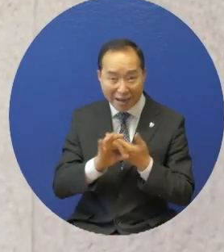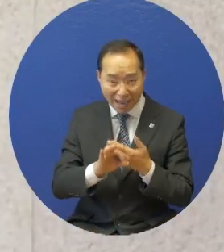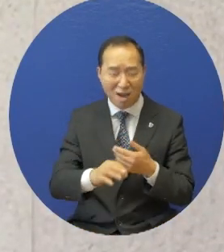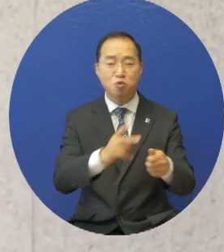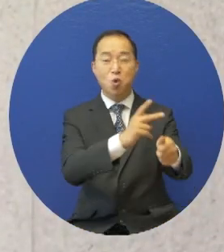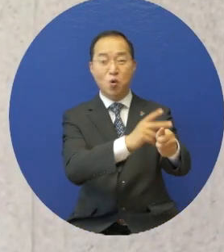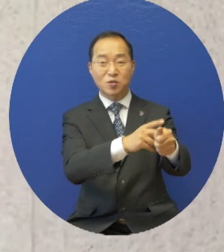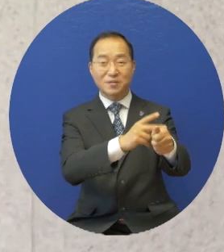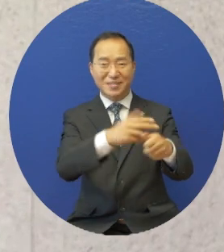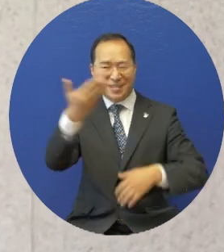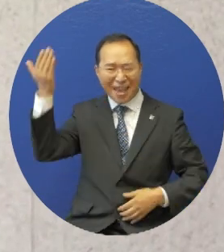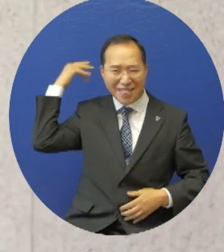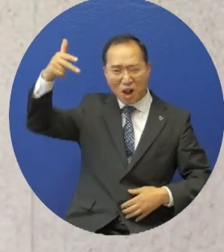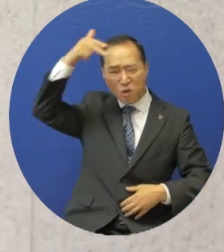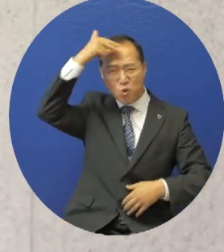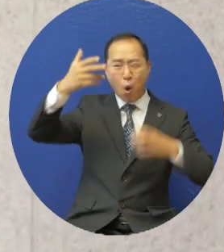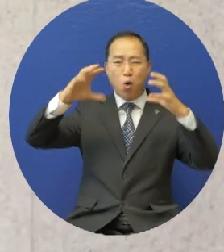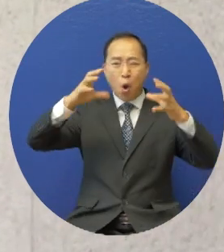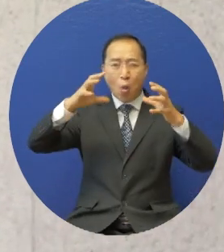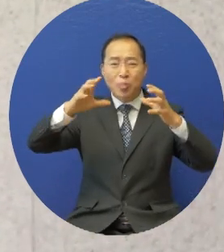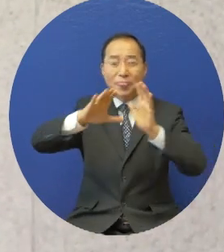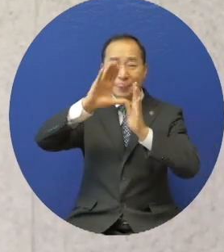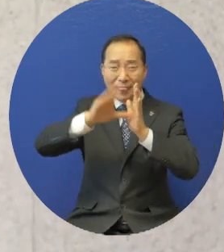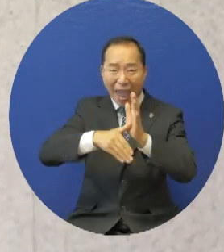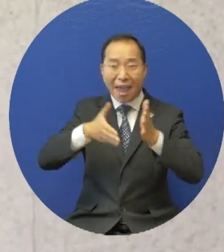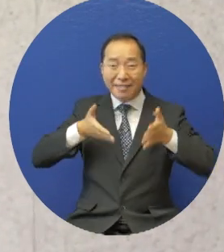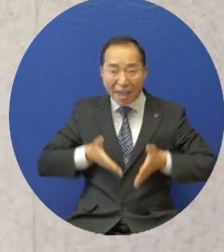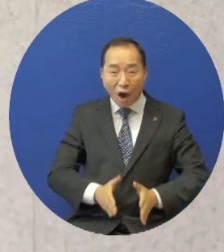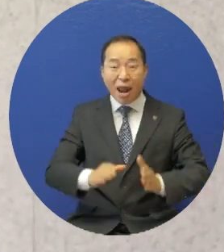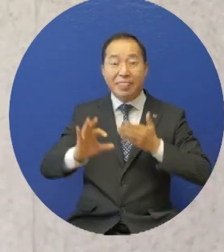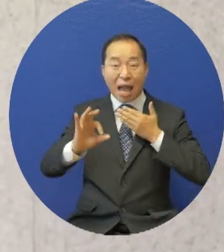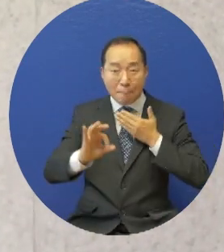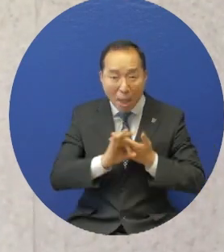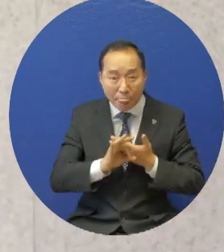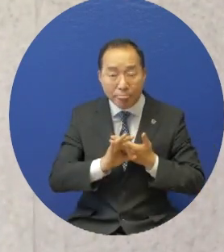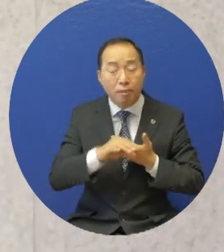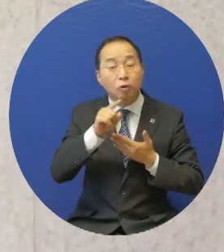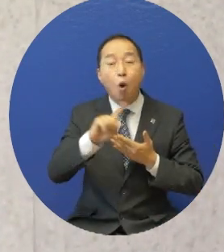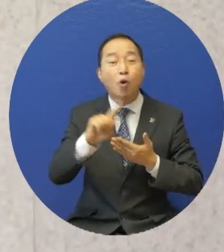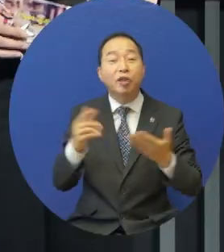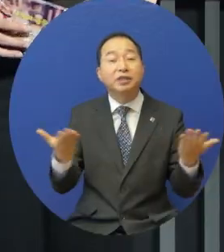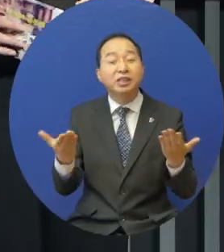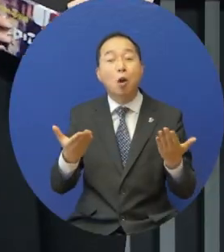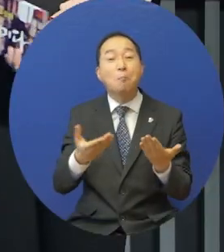만약 교수님이 조선시대에 태어났다면 어떤 직업을 선택하고 싶으신가요?